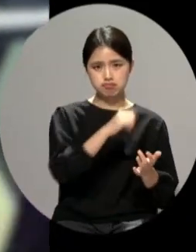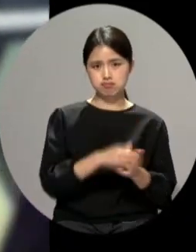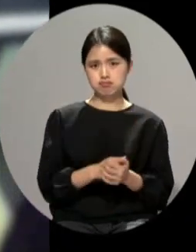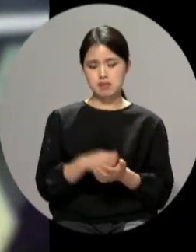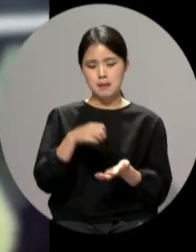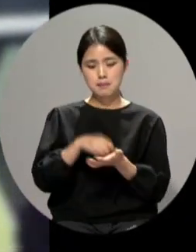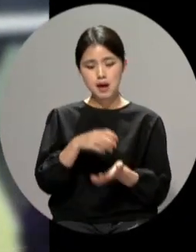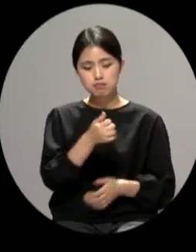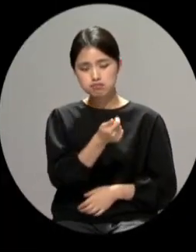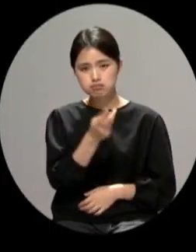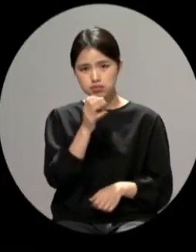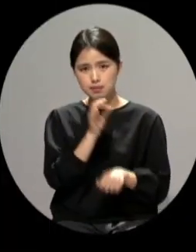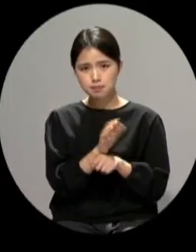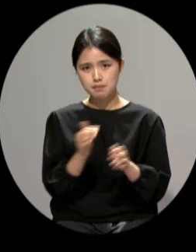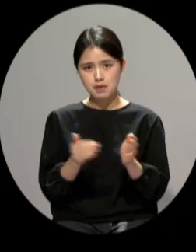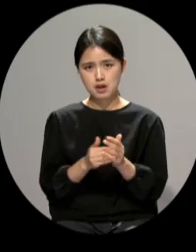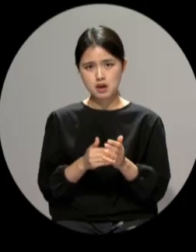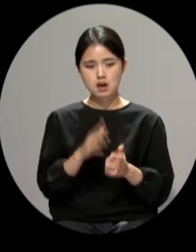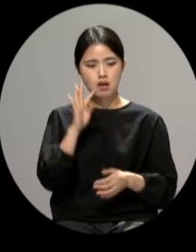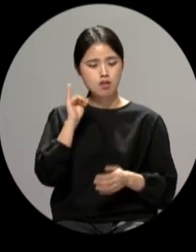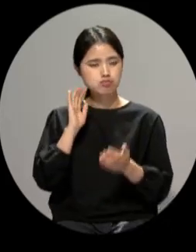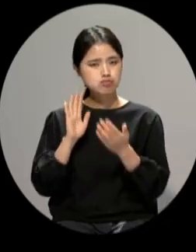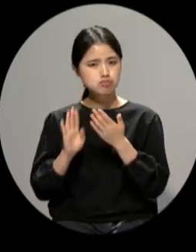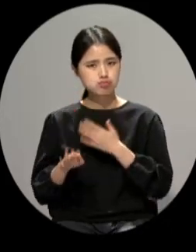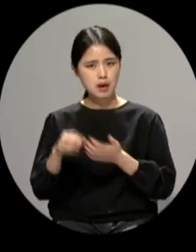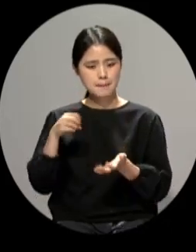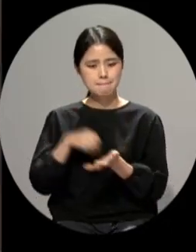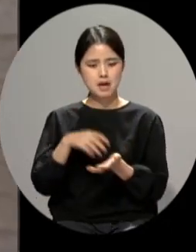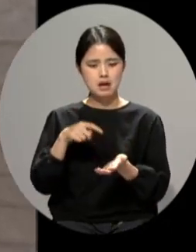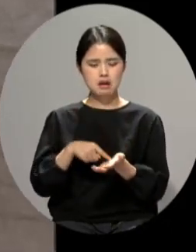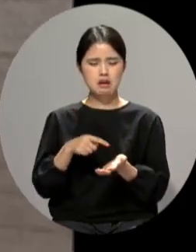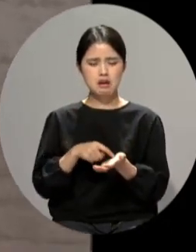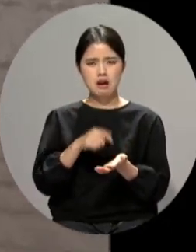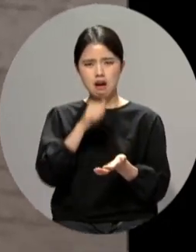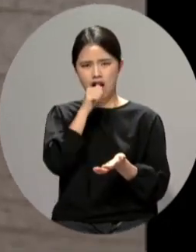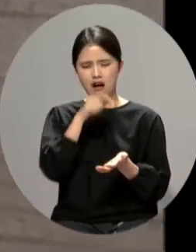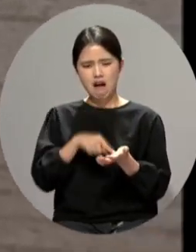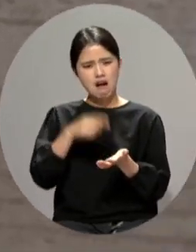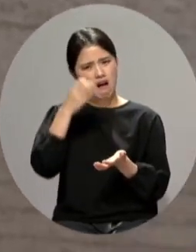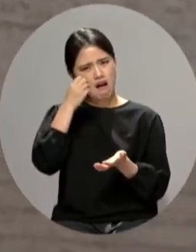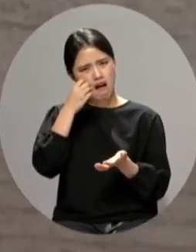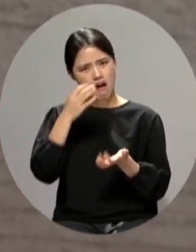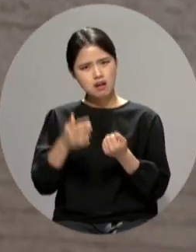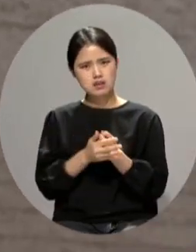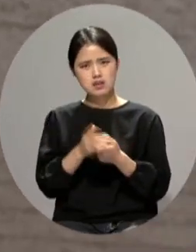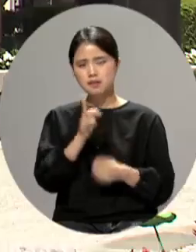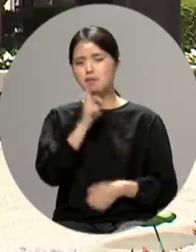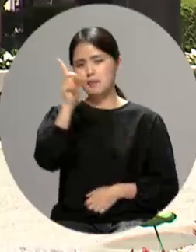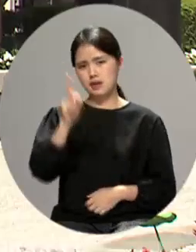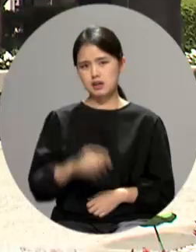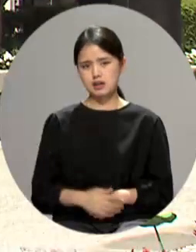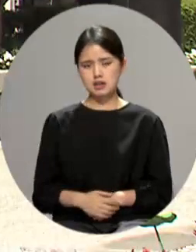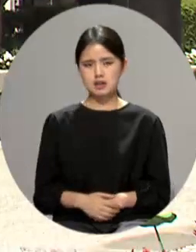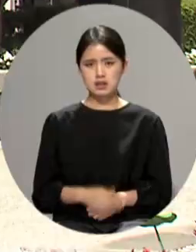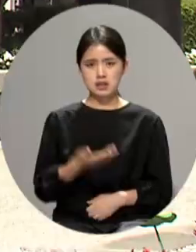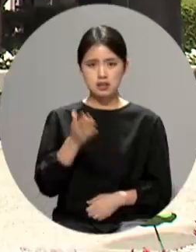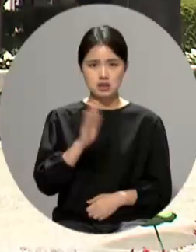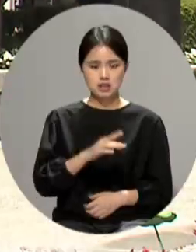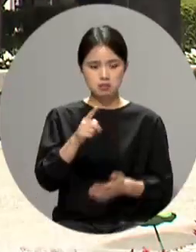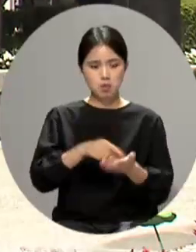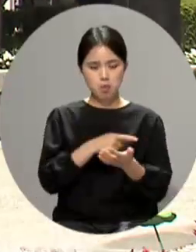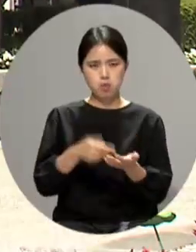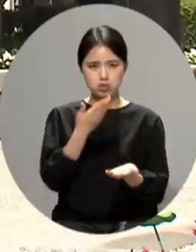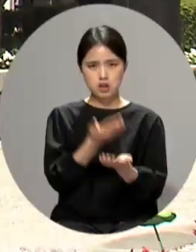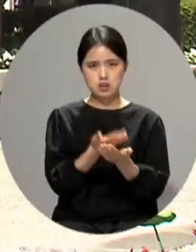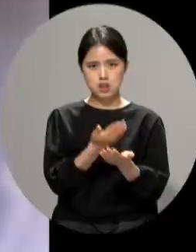몇 개 사간 남성. 하지만 얼마 뒤 빵에서 이물질이 나왔다며 민원을 제기했습니다. 그런데 보상을